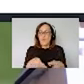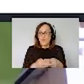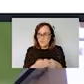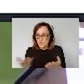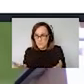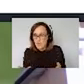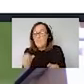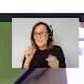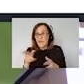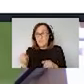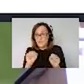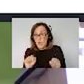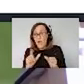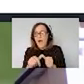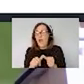znaczy ono działa,